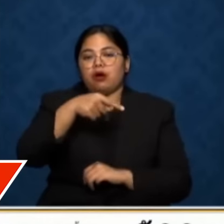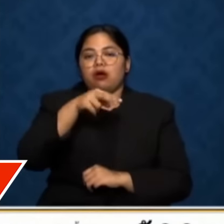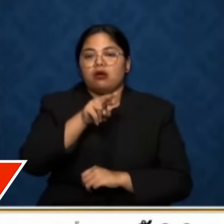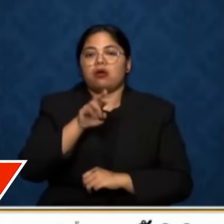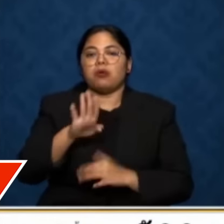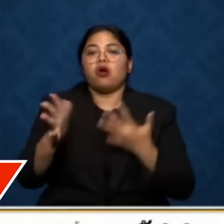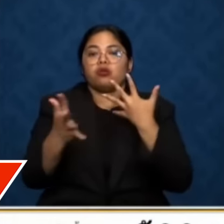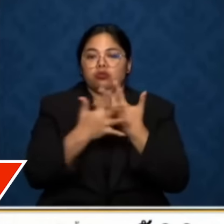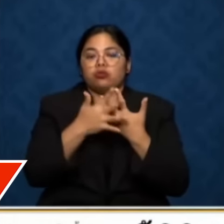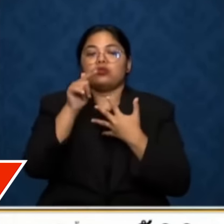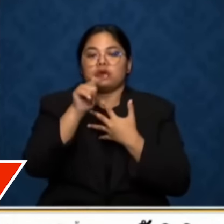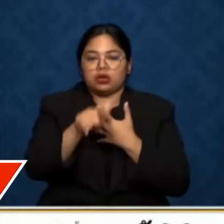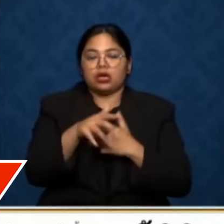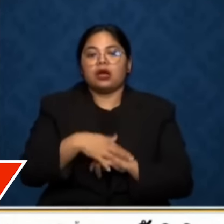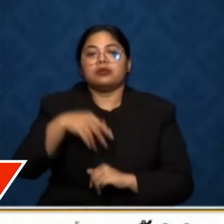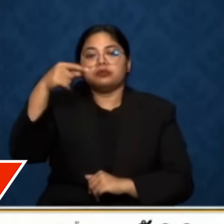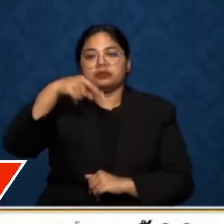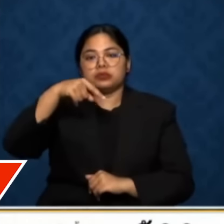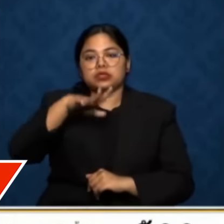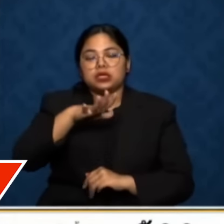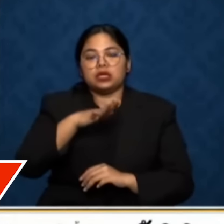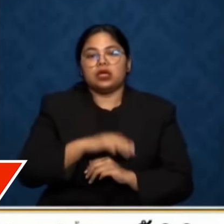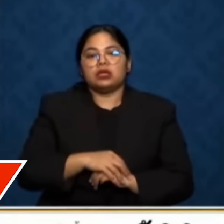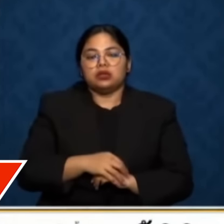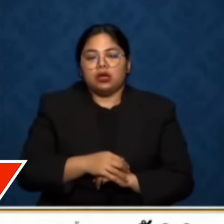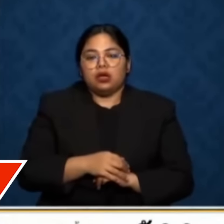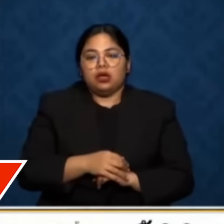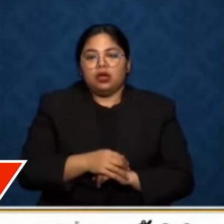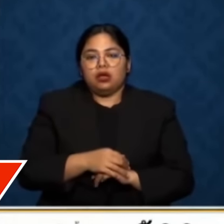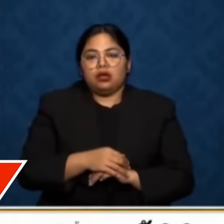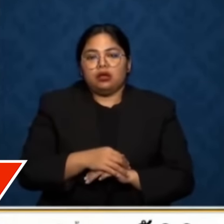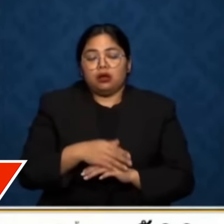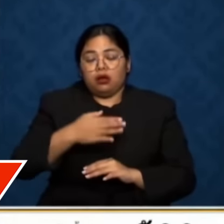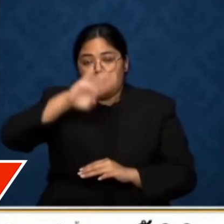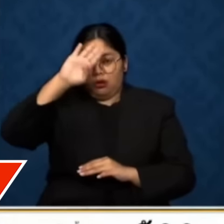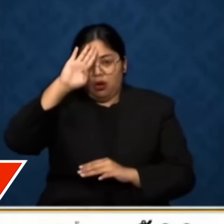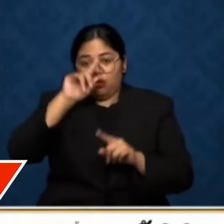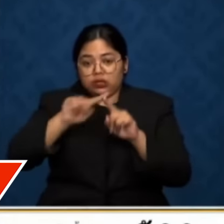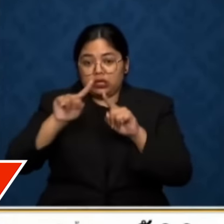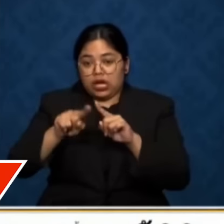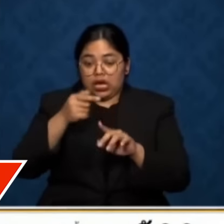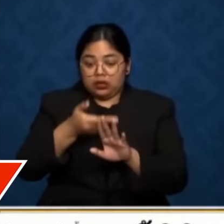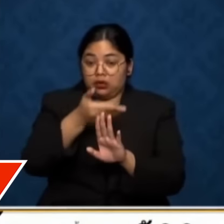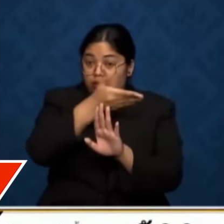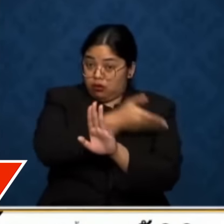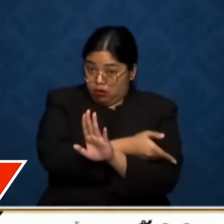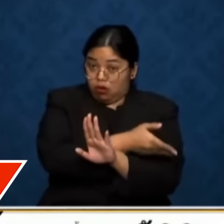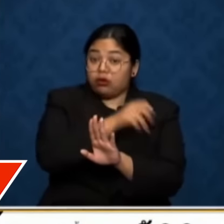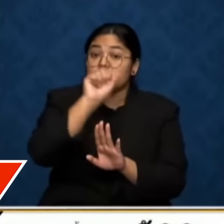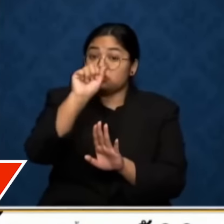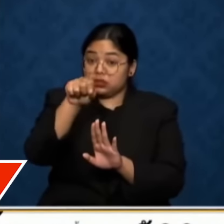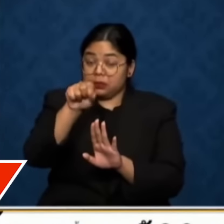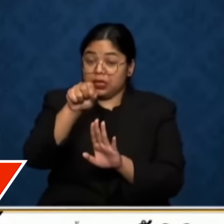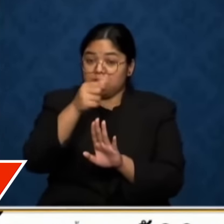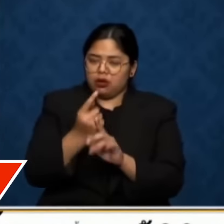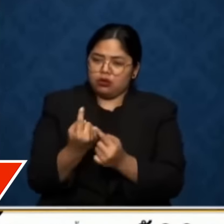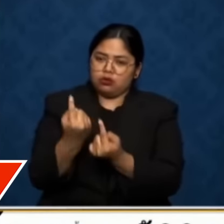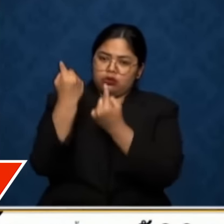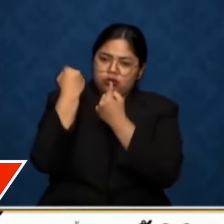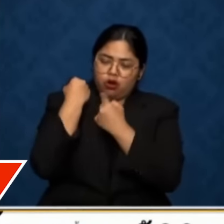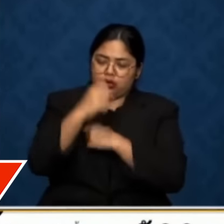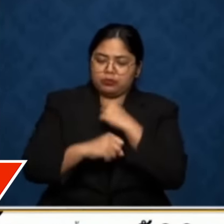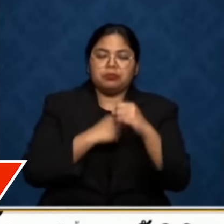เป็นพิเศษเกิดก่อนต้องขังได้ใช่ไหม ต้องเกิดก่อนเนี่ยเกิดได้ย้อนไปกี่ปี